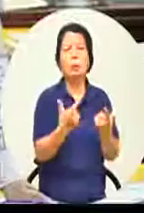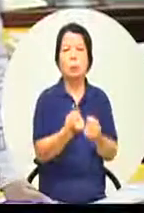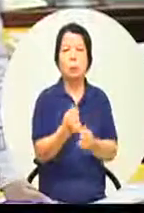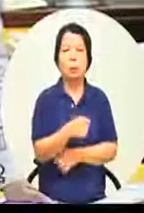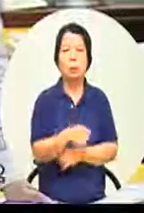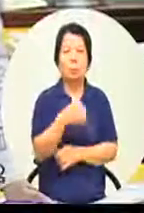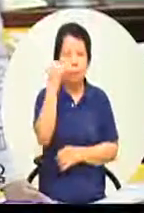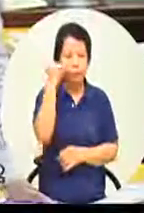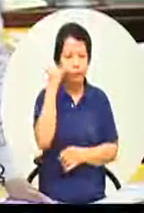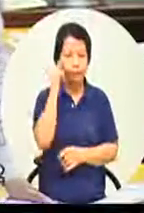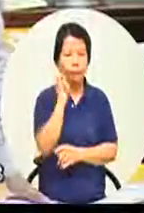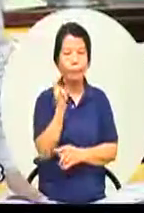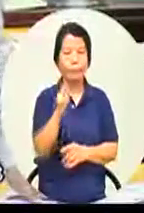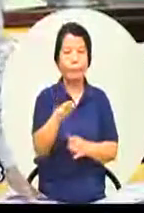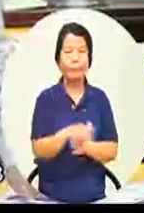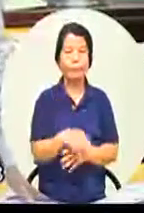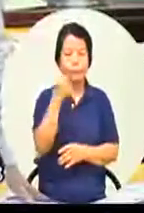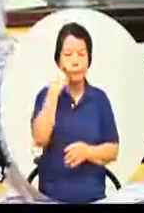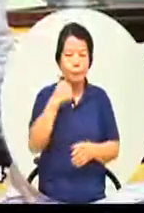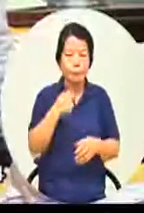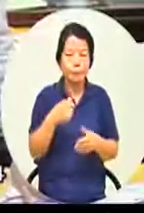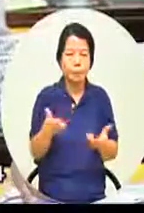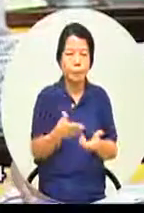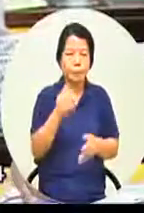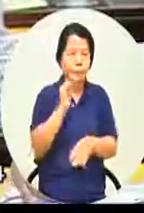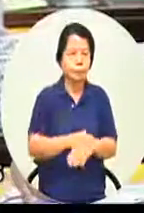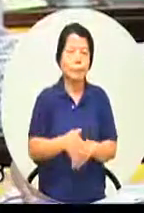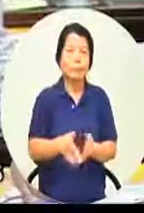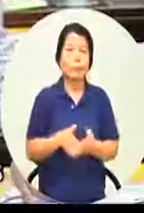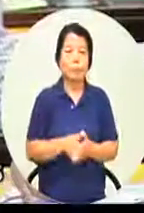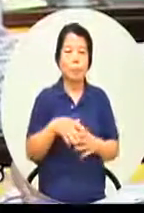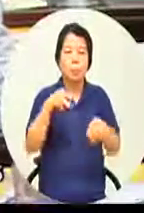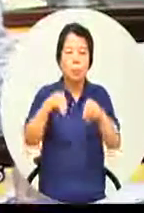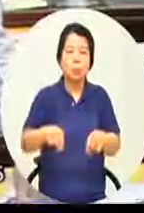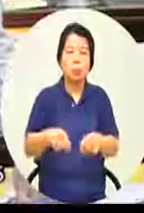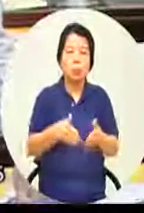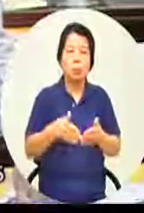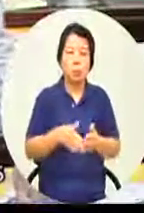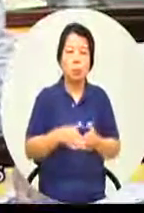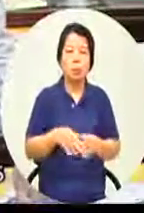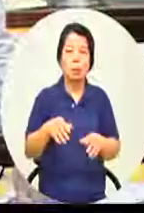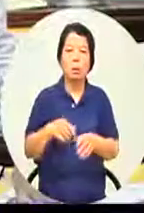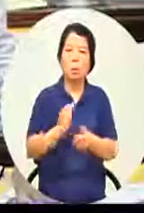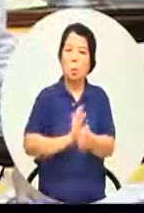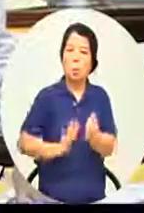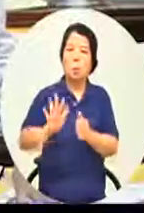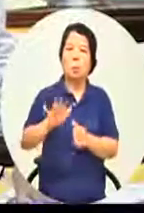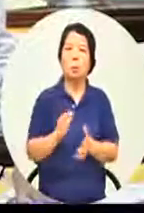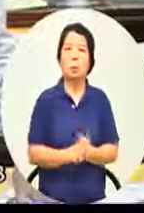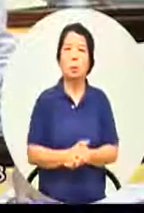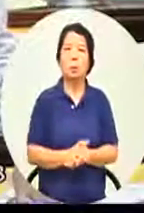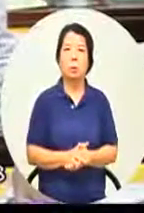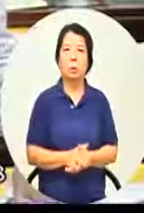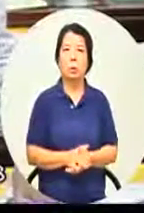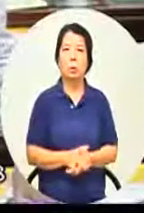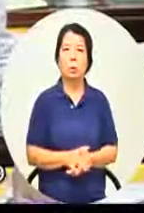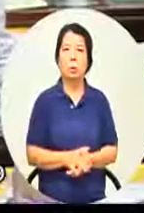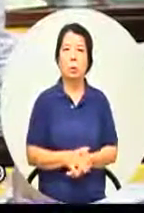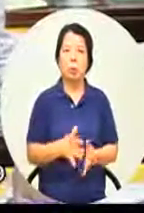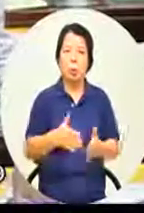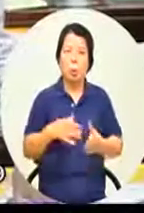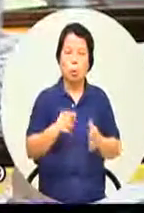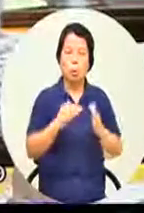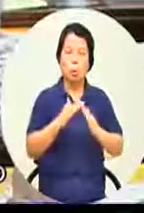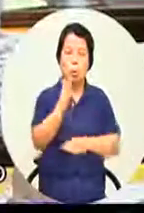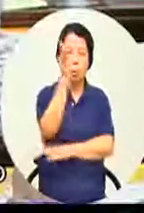可是在这样子 的合约的精神之下，我们又期待早日完成，那又因为我们政府自己